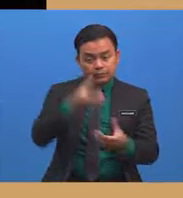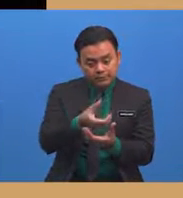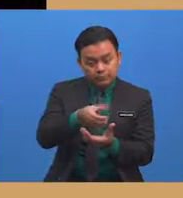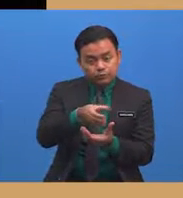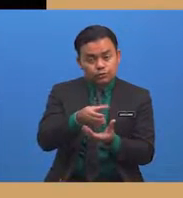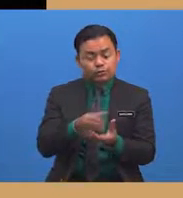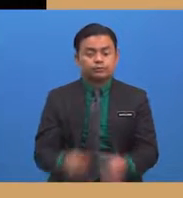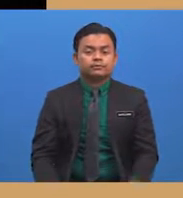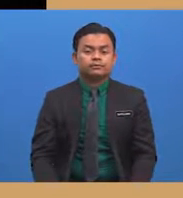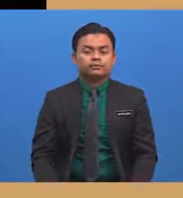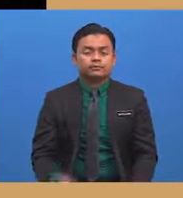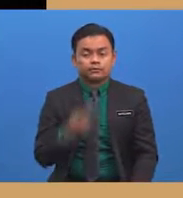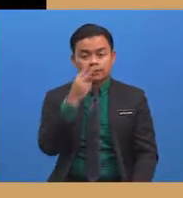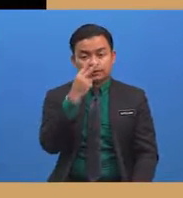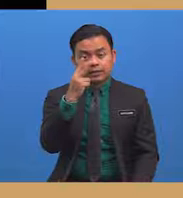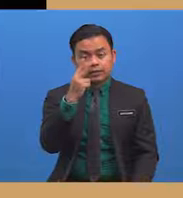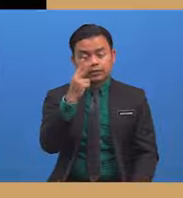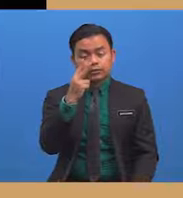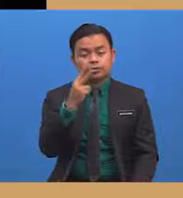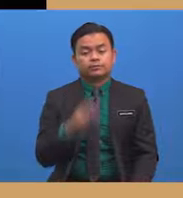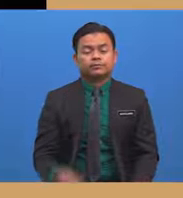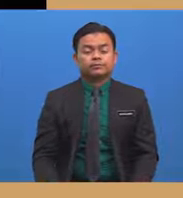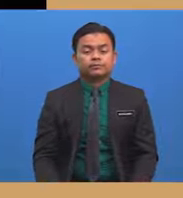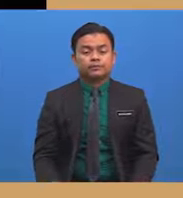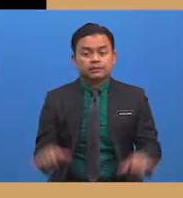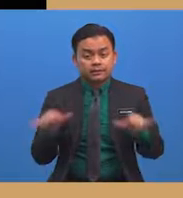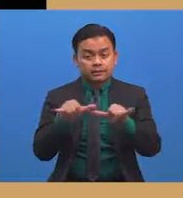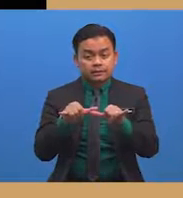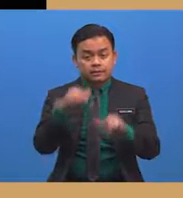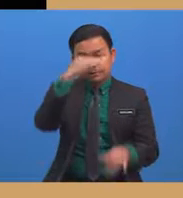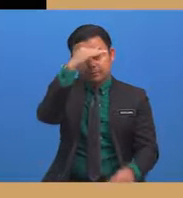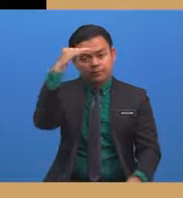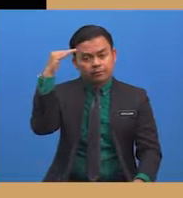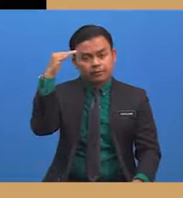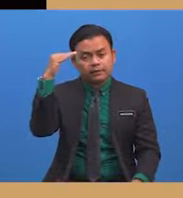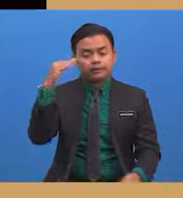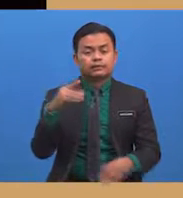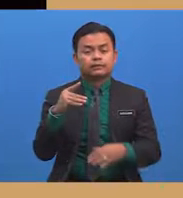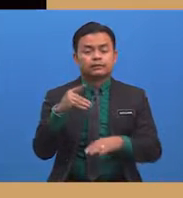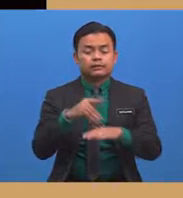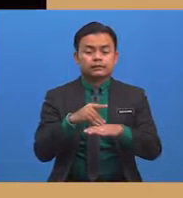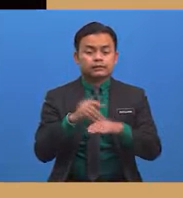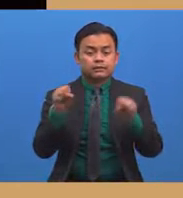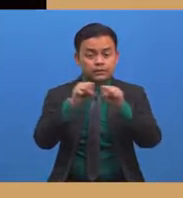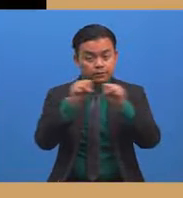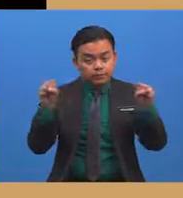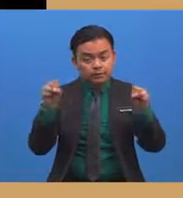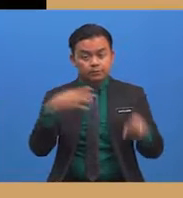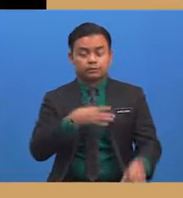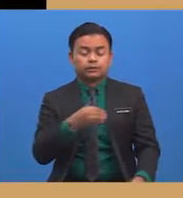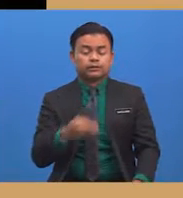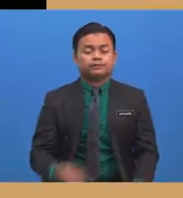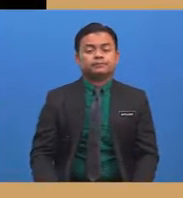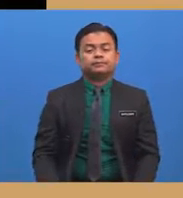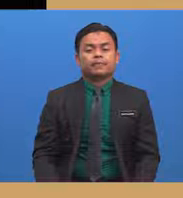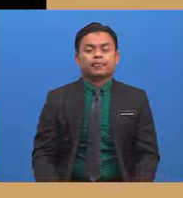kamu perhatikan pada keadaan saiz bayang-bayang di skrin putih. Bila cikgu dekatkan sumber cahaya ke